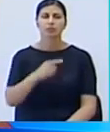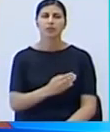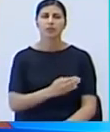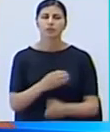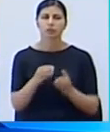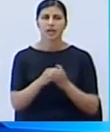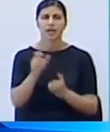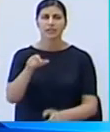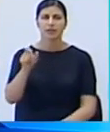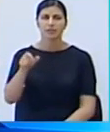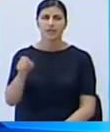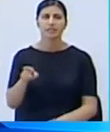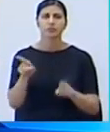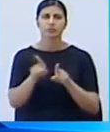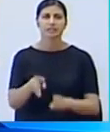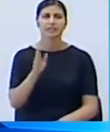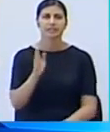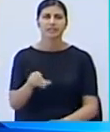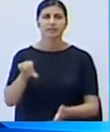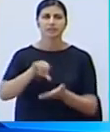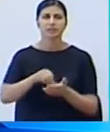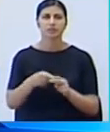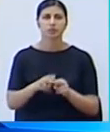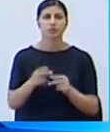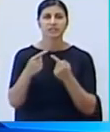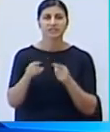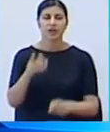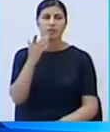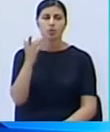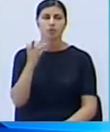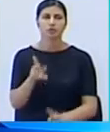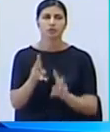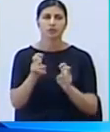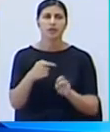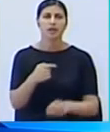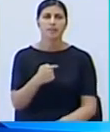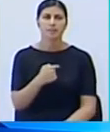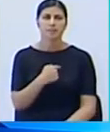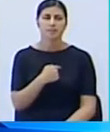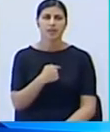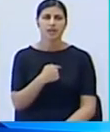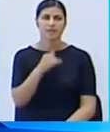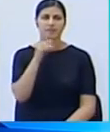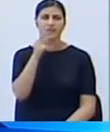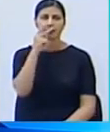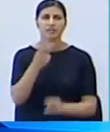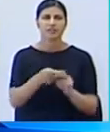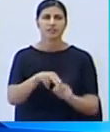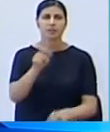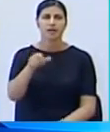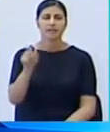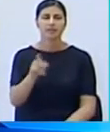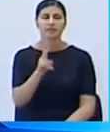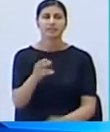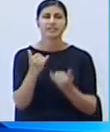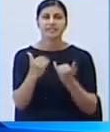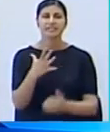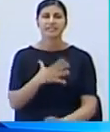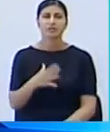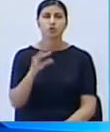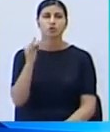ადამიანები ც იქნება წარმოდგენილი იმიტომ რომ სხვა პოლიტიკურ სპექტში მე ვერ ვხედავ იმ ადამიანებს რომელიც დღეს საქართველოს